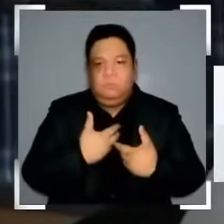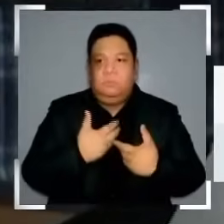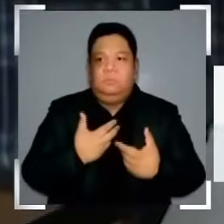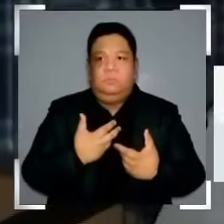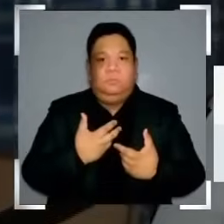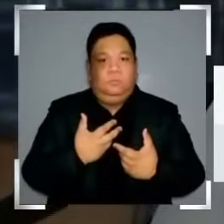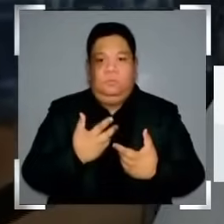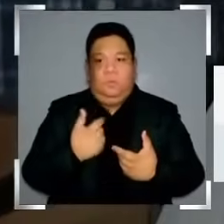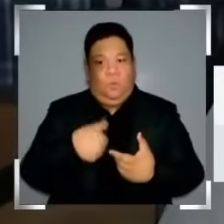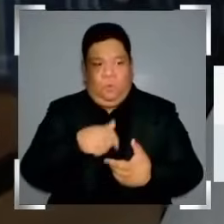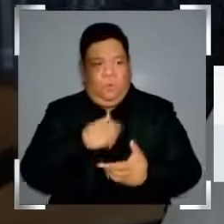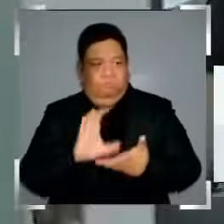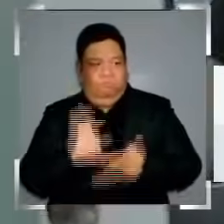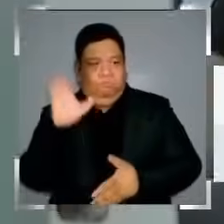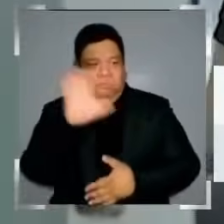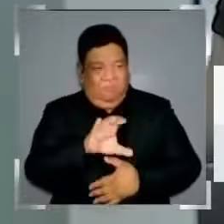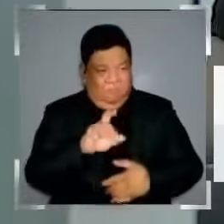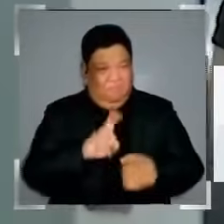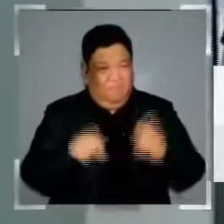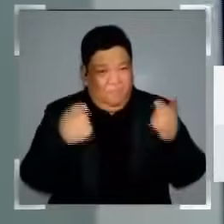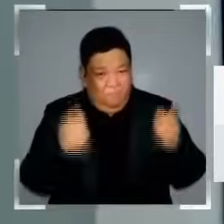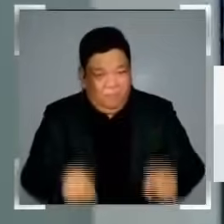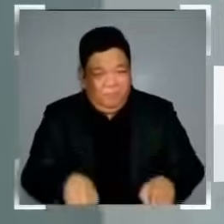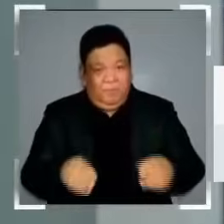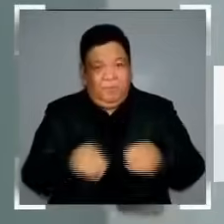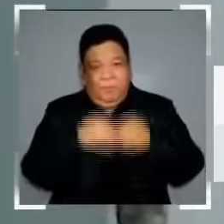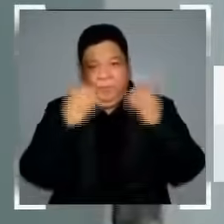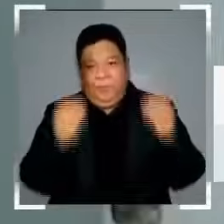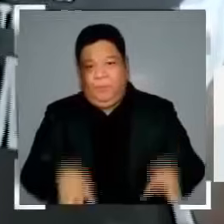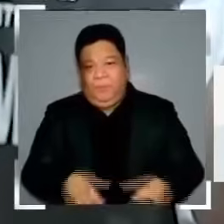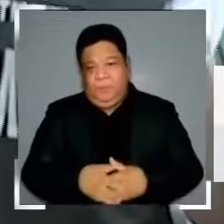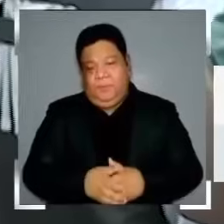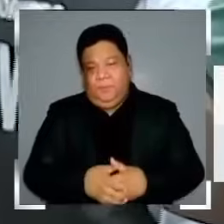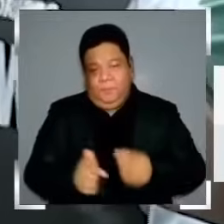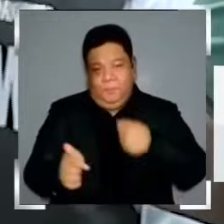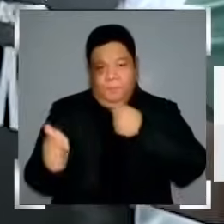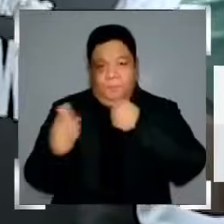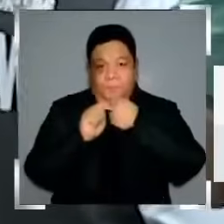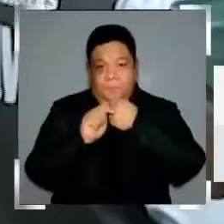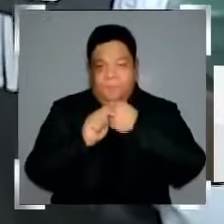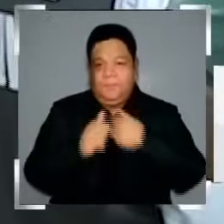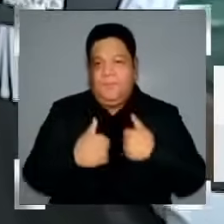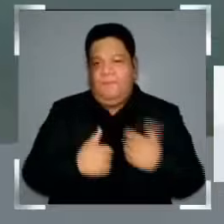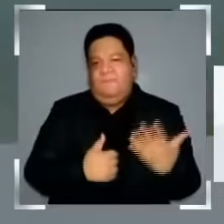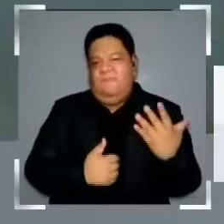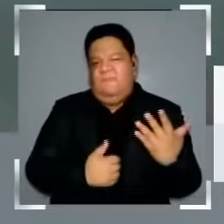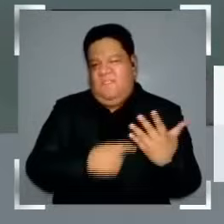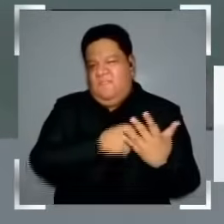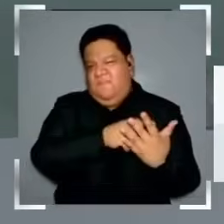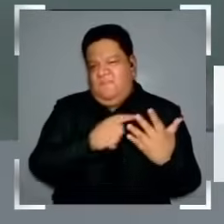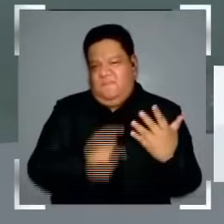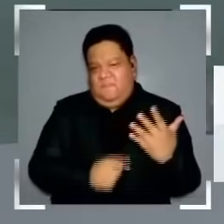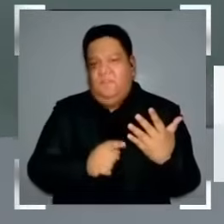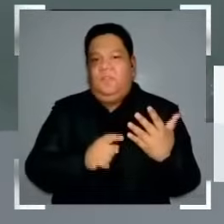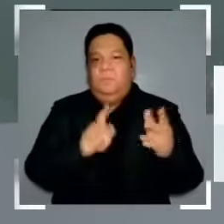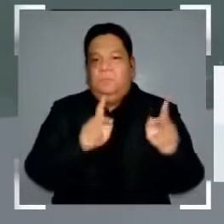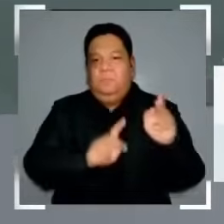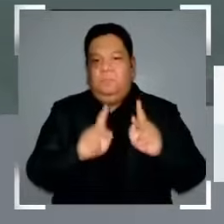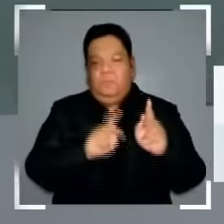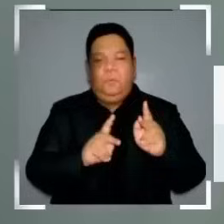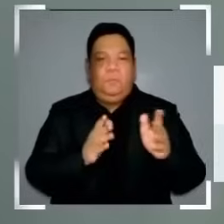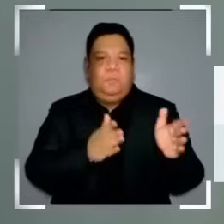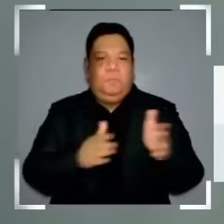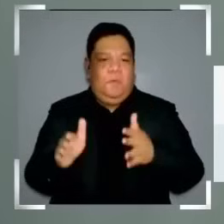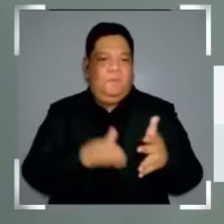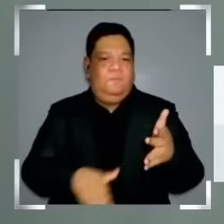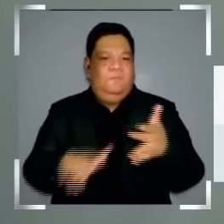eh. Tapos ganito lang yung nangyayari. 5 individual, kabilang ang may-ari ng 11 CIS Immigration Services, ang nakatakdang sampahan ng